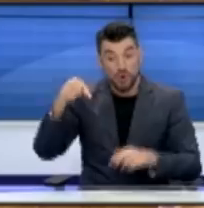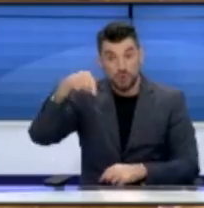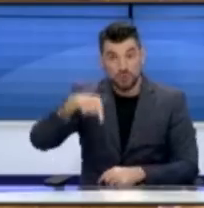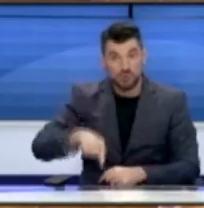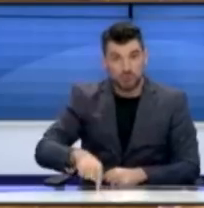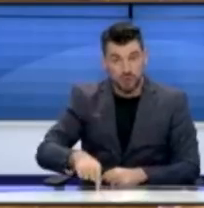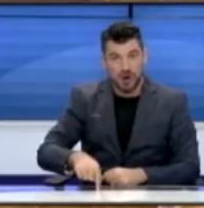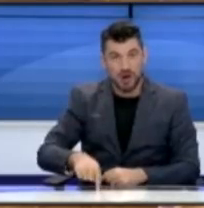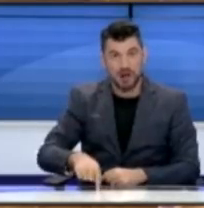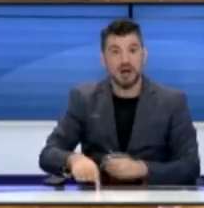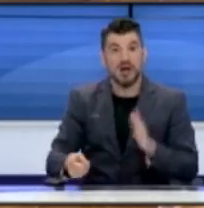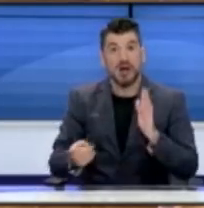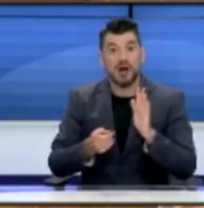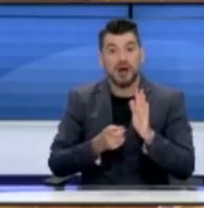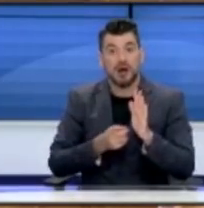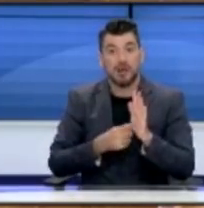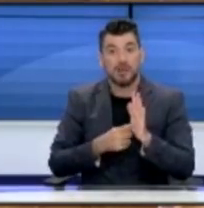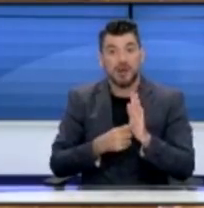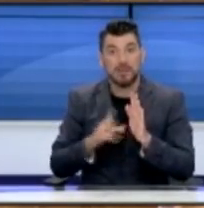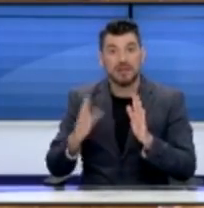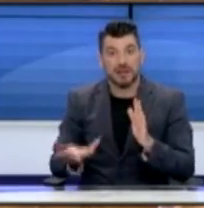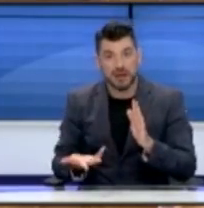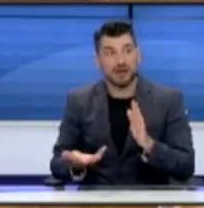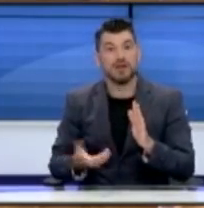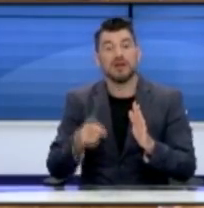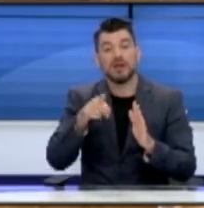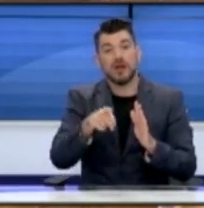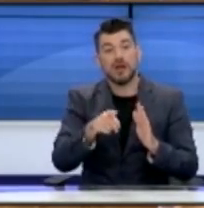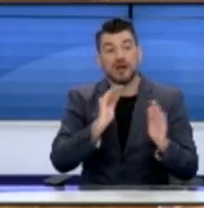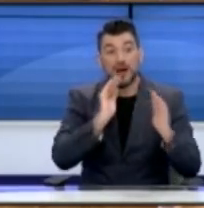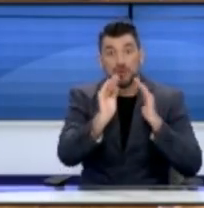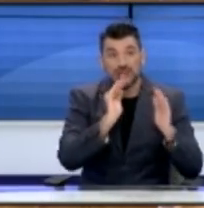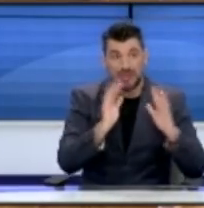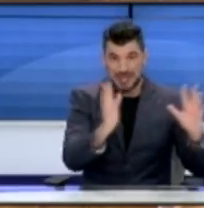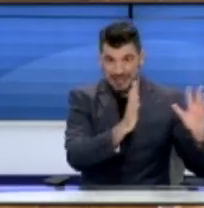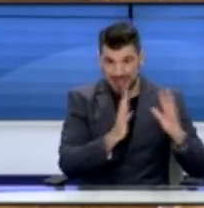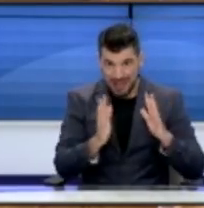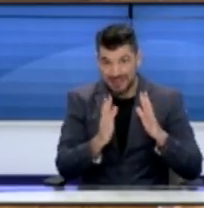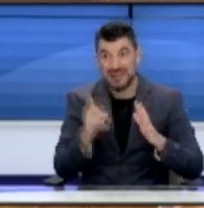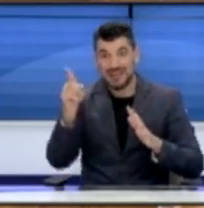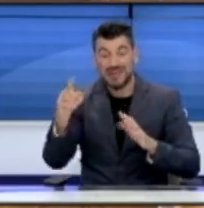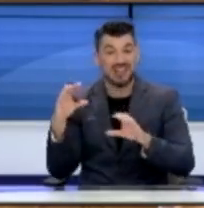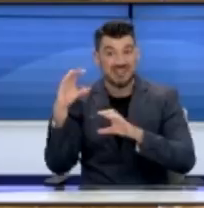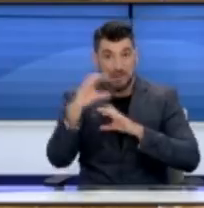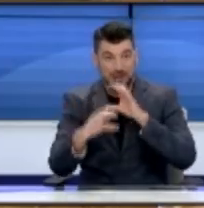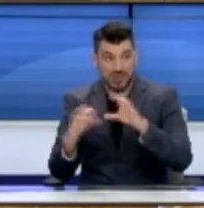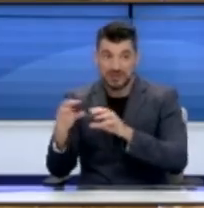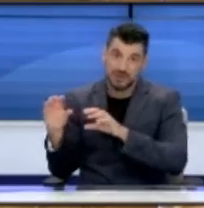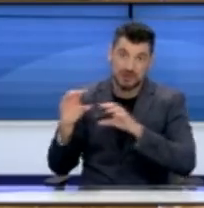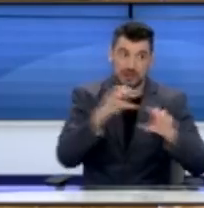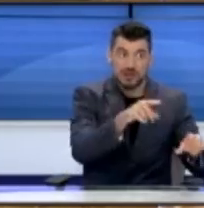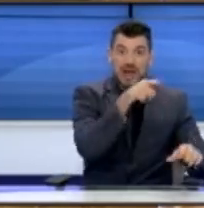περισσότερο τα δάση με τις επιζήμιες πράσινες επενδύσεις στο χώρο της ενέργειας. Για τις λαϊκές οικογένειες